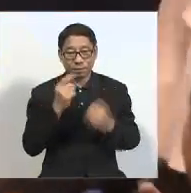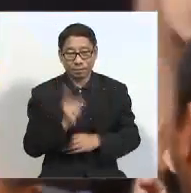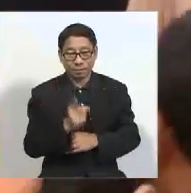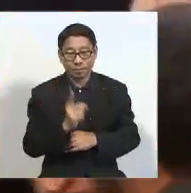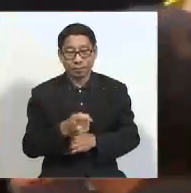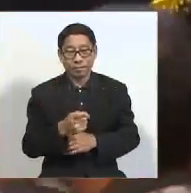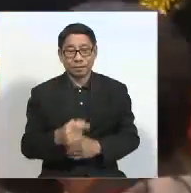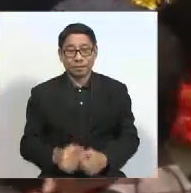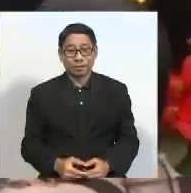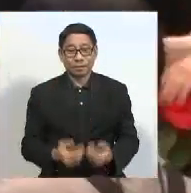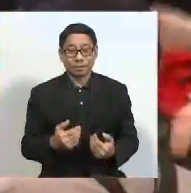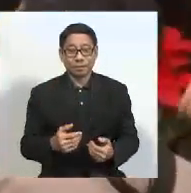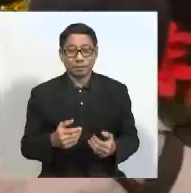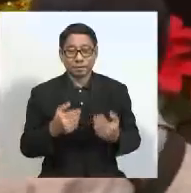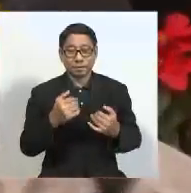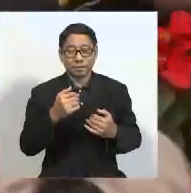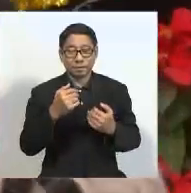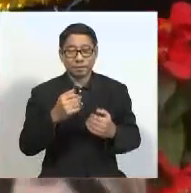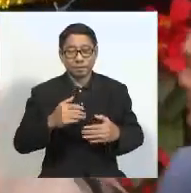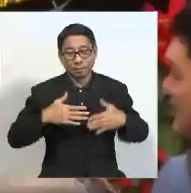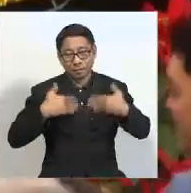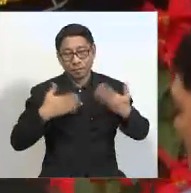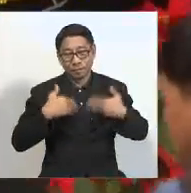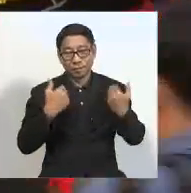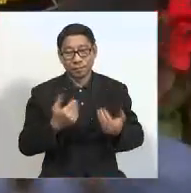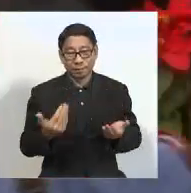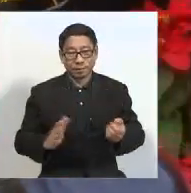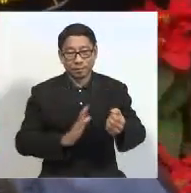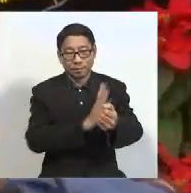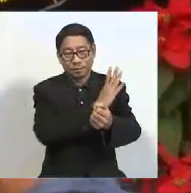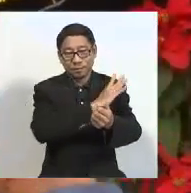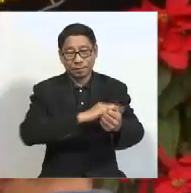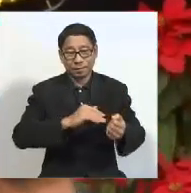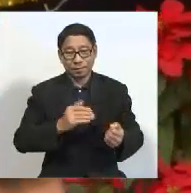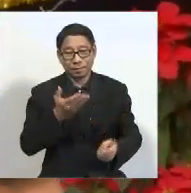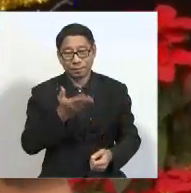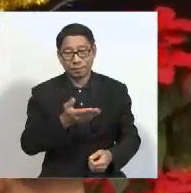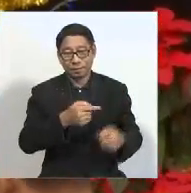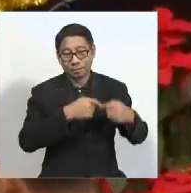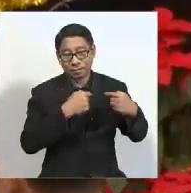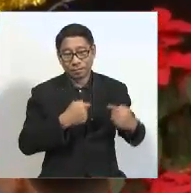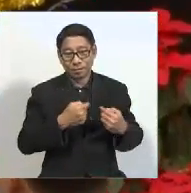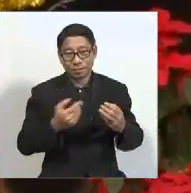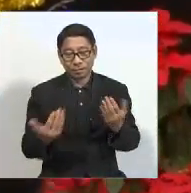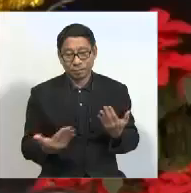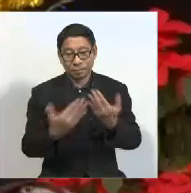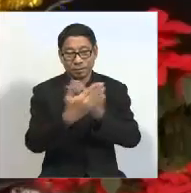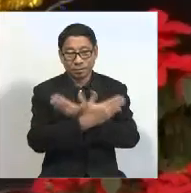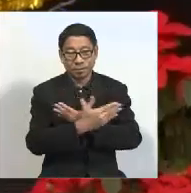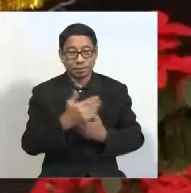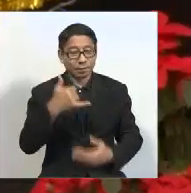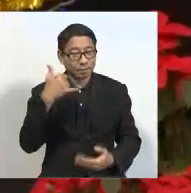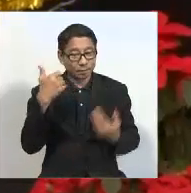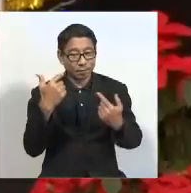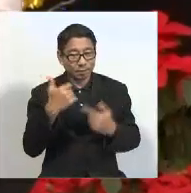ค่ะทิ้งท้ายด้วยความสนุกนะคะกับอีกหนึ่งบทเพลงก็คือเพลงขอใจเธอแลกเบอร์โทรกับทีมโฆษ